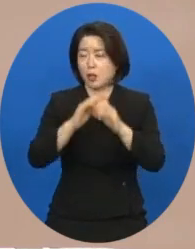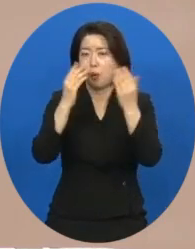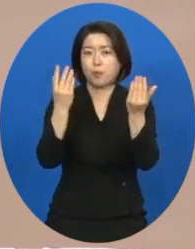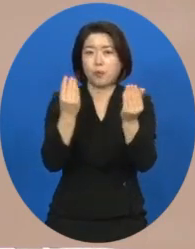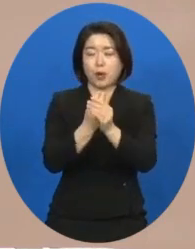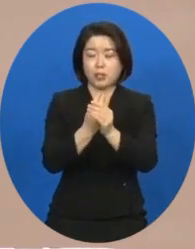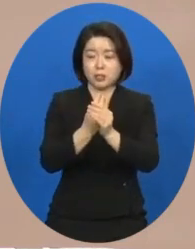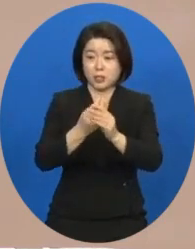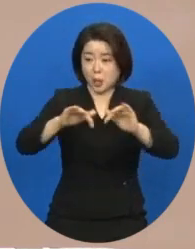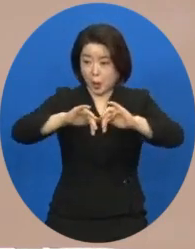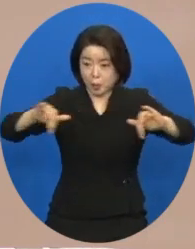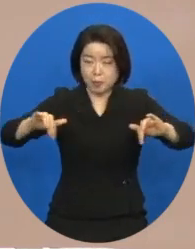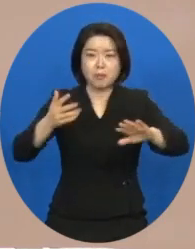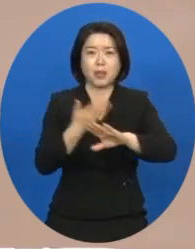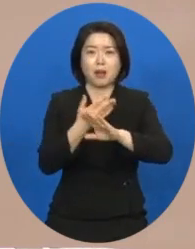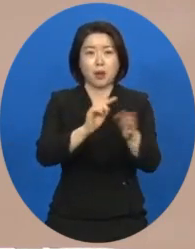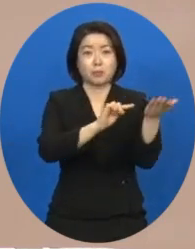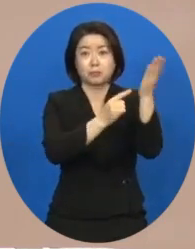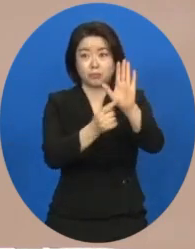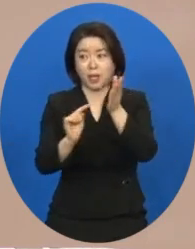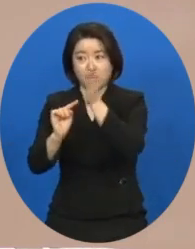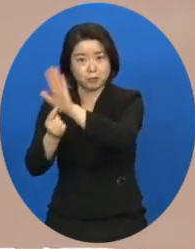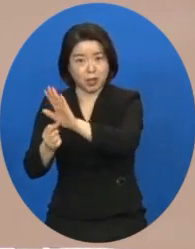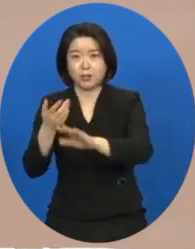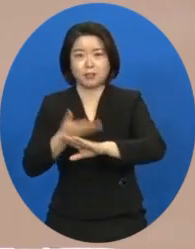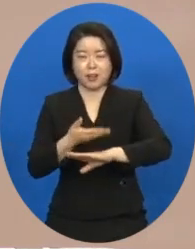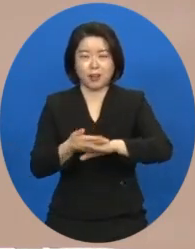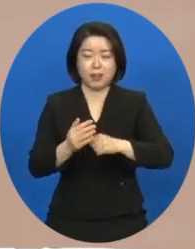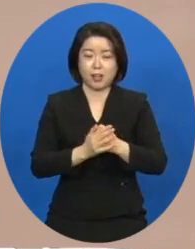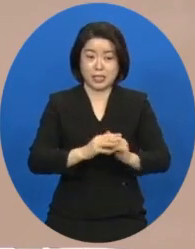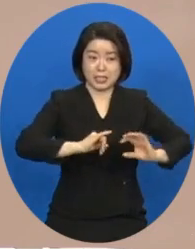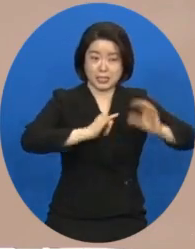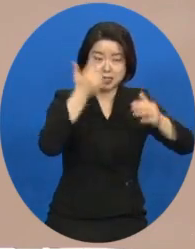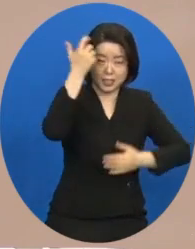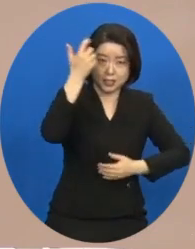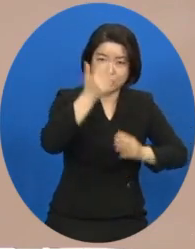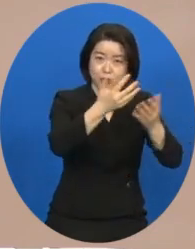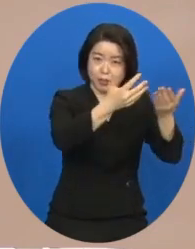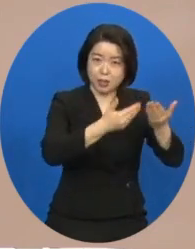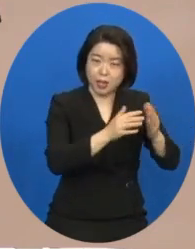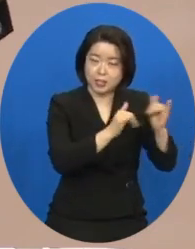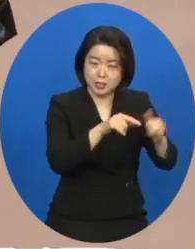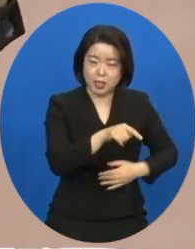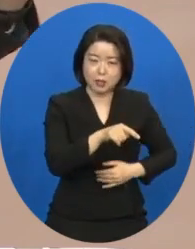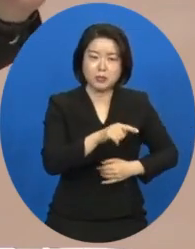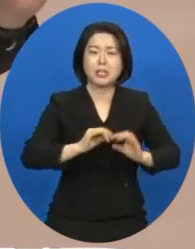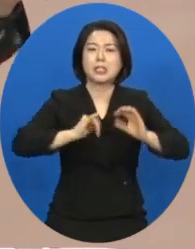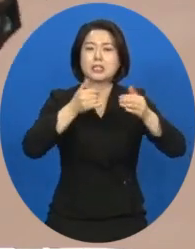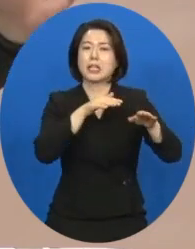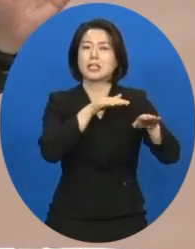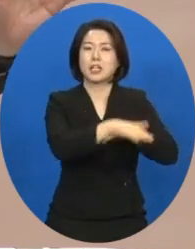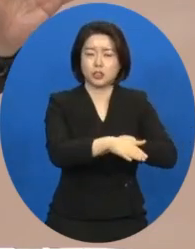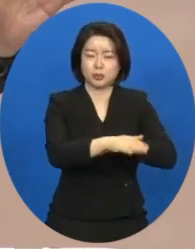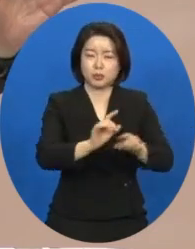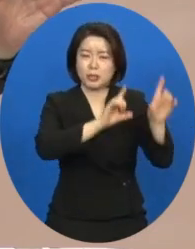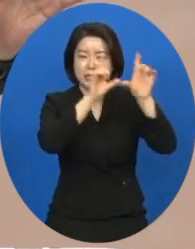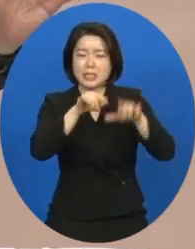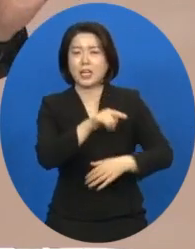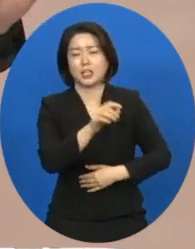완전히 사람의 반응이 다르다는 거예요. 세상의 영을 가진 사람은 세상식으로 사는 것이